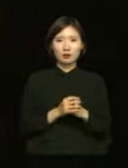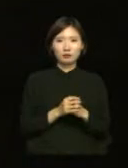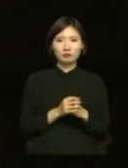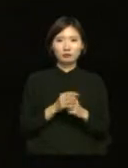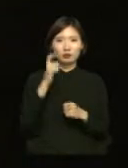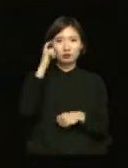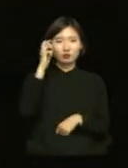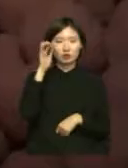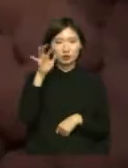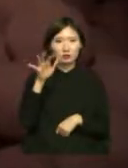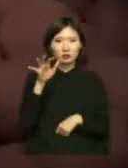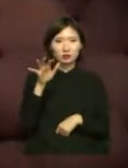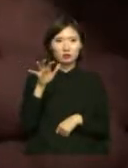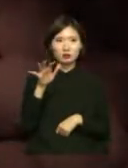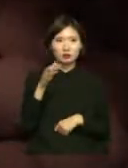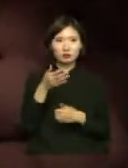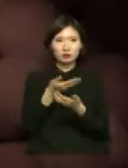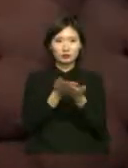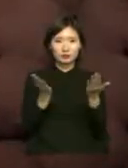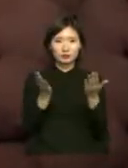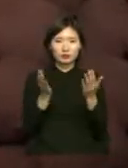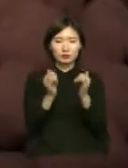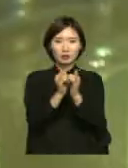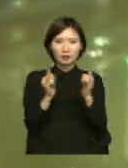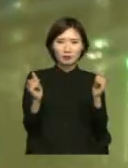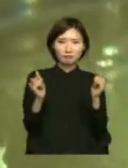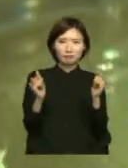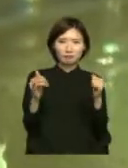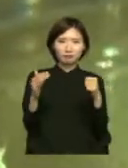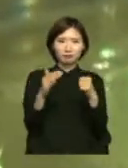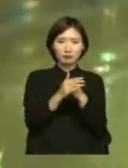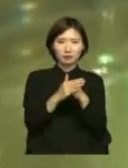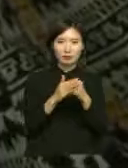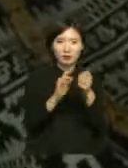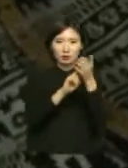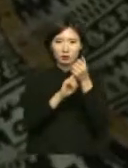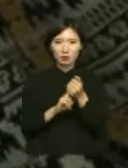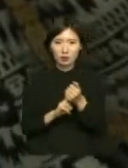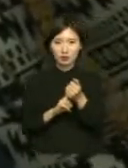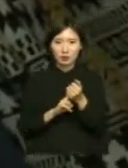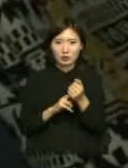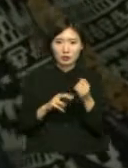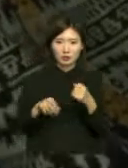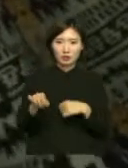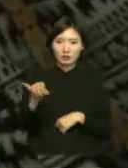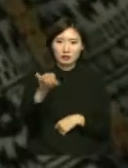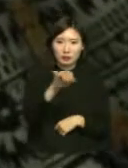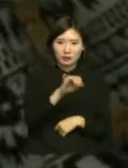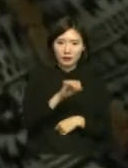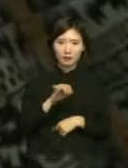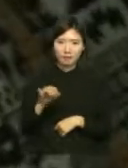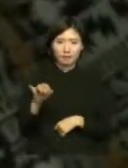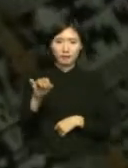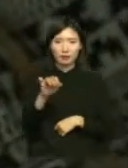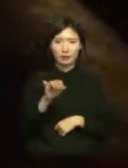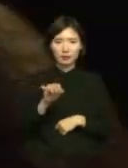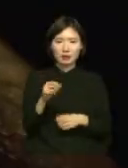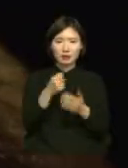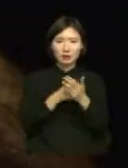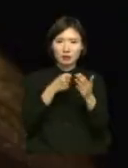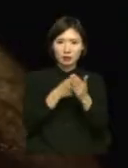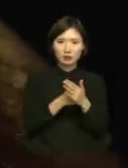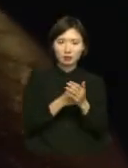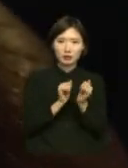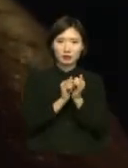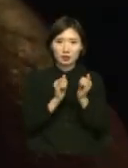산지 시킬 수 있는 사람들로 인해 자취를 감춘 반딧불이 이를 안타깝게 생각하는 사람들의 손을 통해 다시